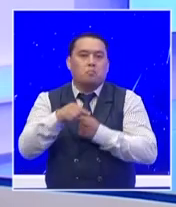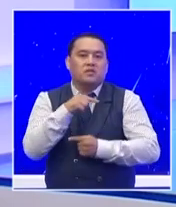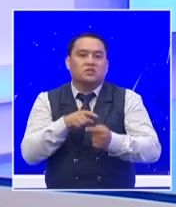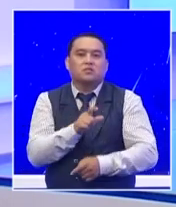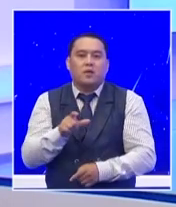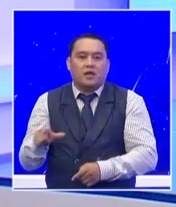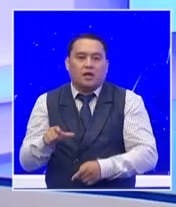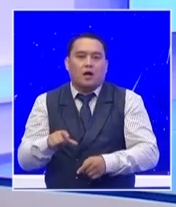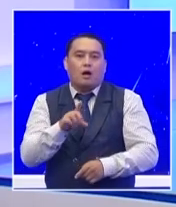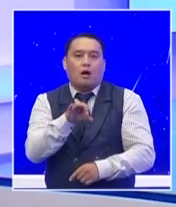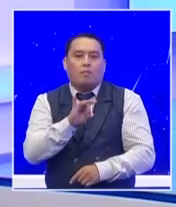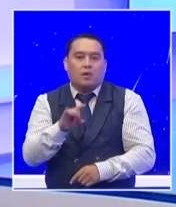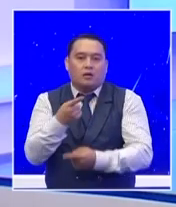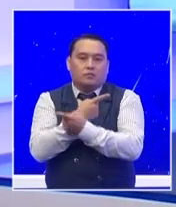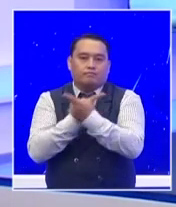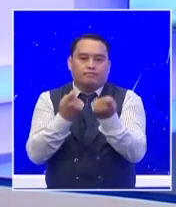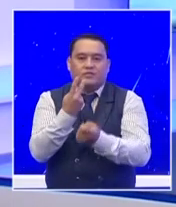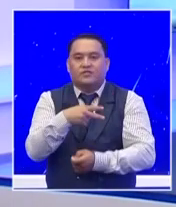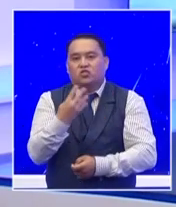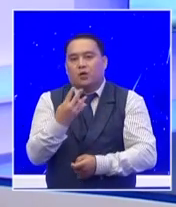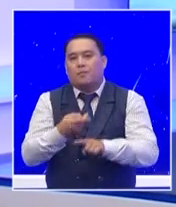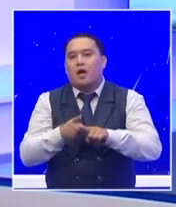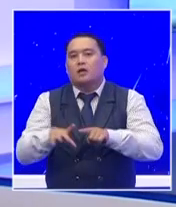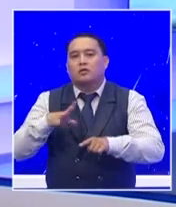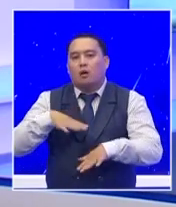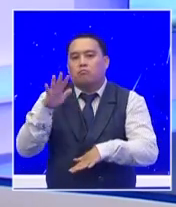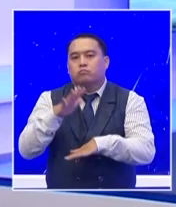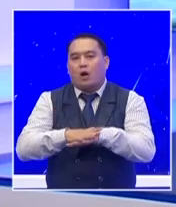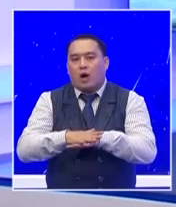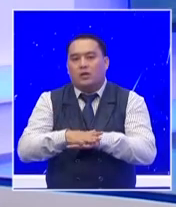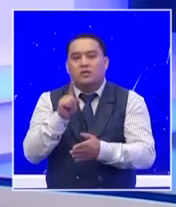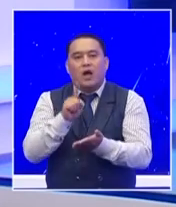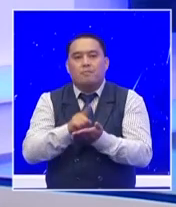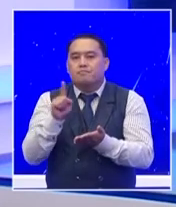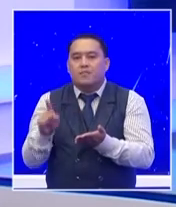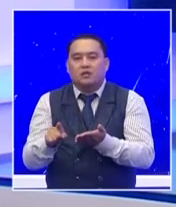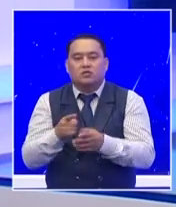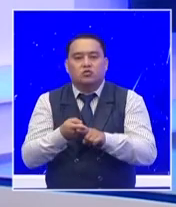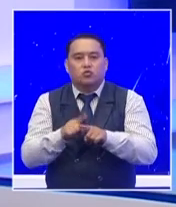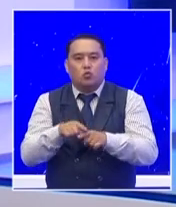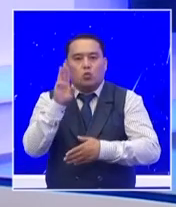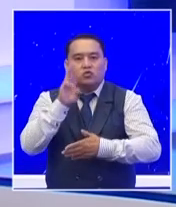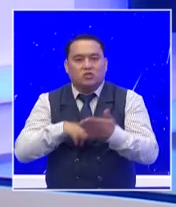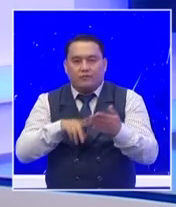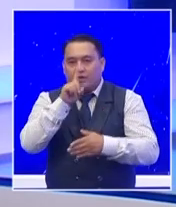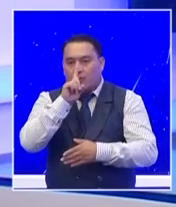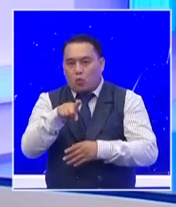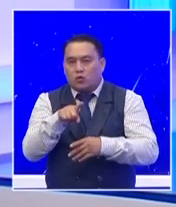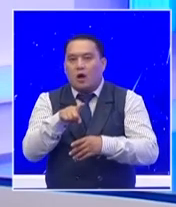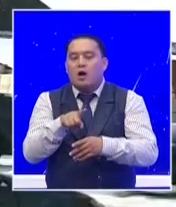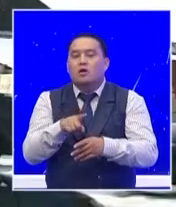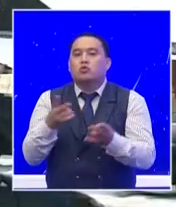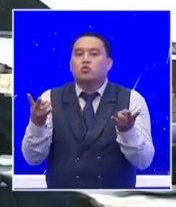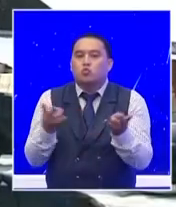среднего бизнеса, передает корреспондент Хабар-24. До этой даты банки не должны начислять штрафы, пени и неустойки.